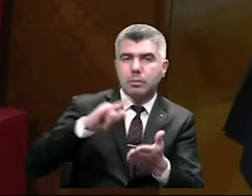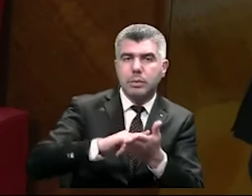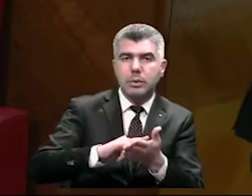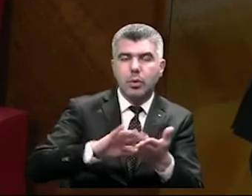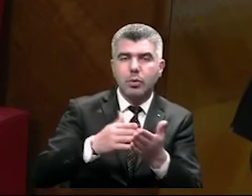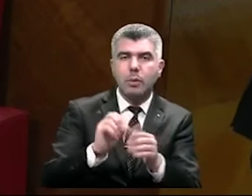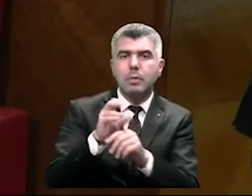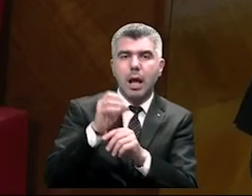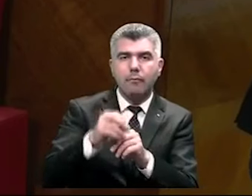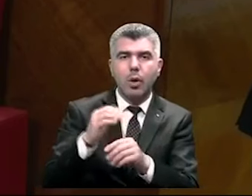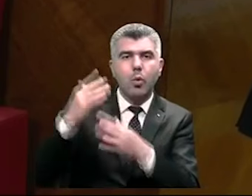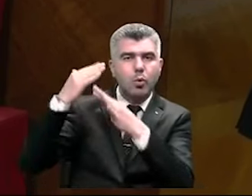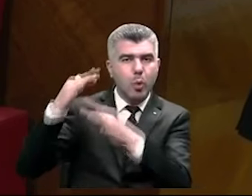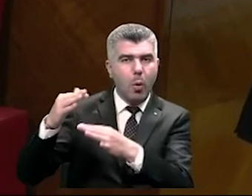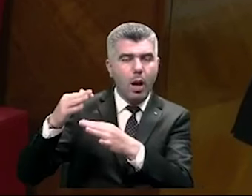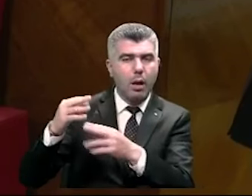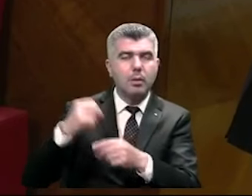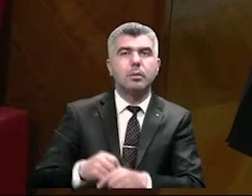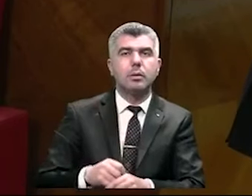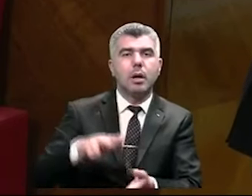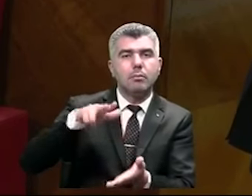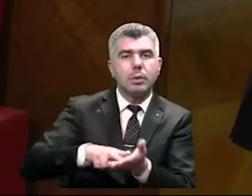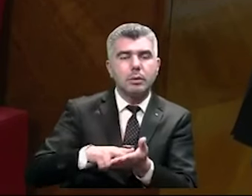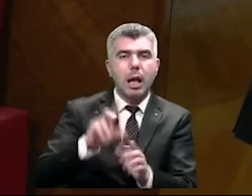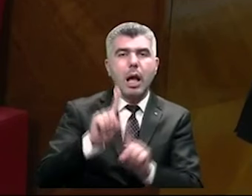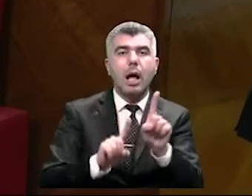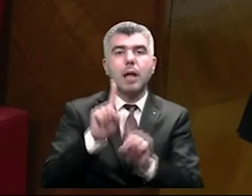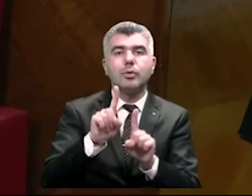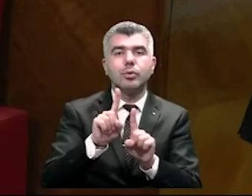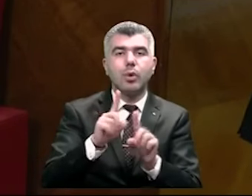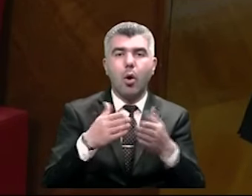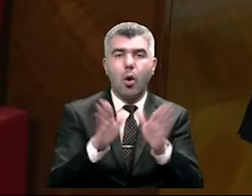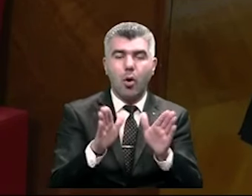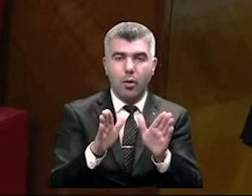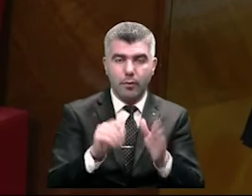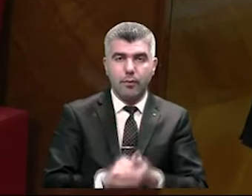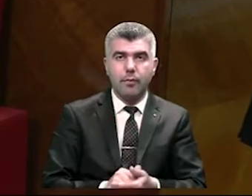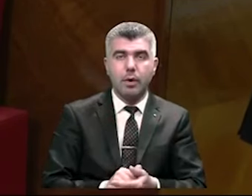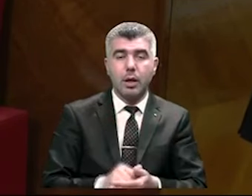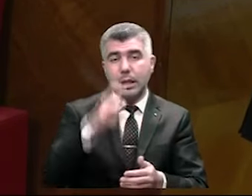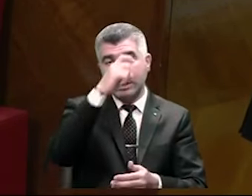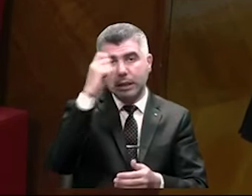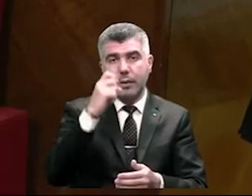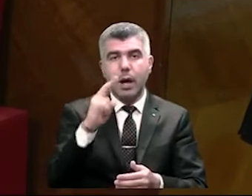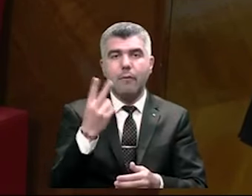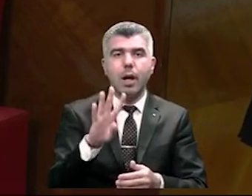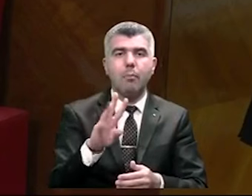الدولي السياحي رخصنا لها باش تفتح 11 خط داخلي ابتداء من صيف